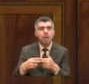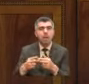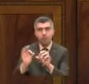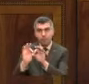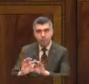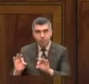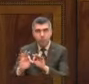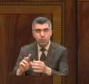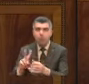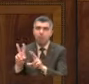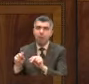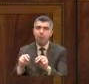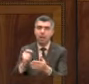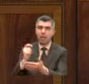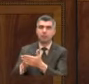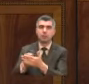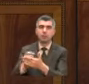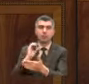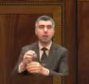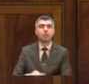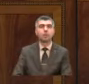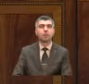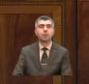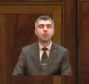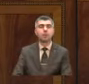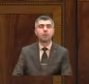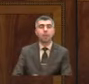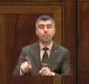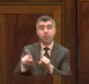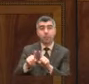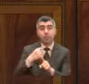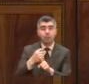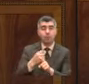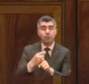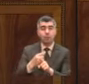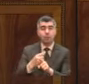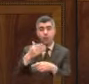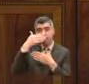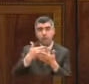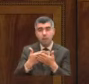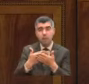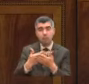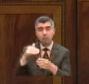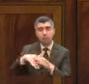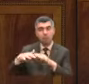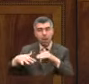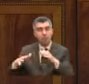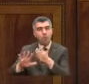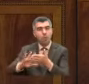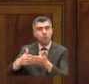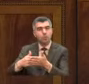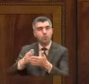قد تساعد على معالجه هذا عنوان ديال الالتزام ديال المغرب. الاخوان والاخوات النواب المحترمين مشاو